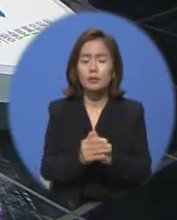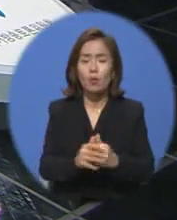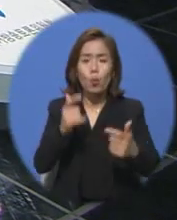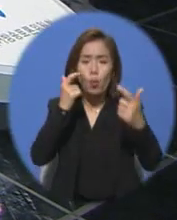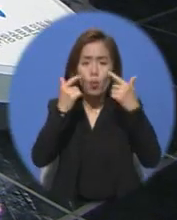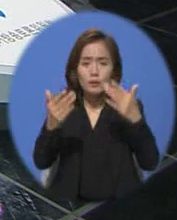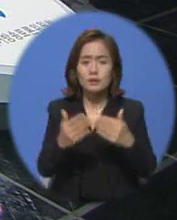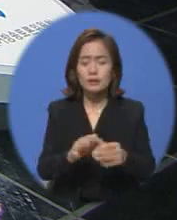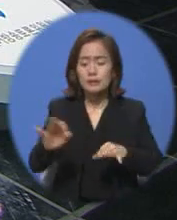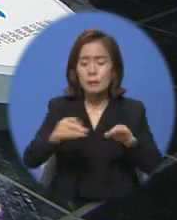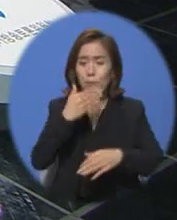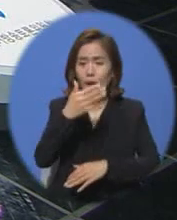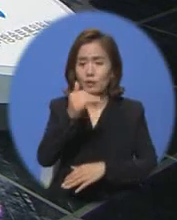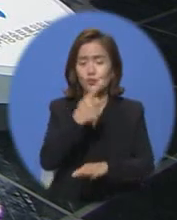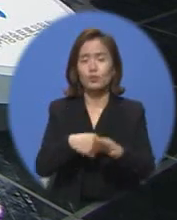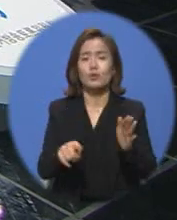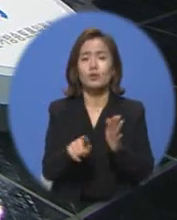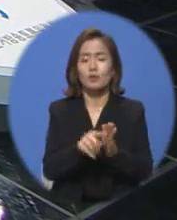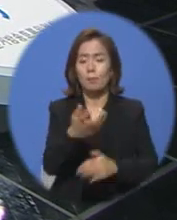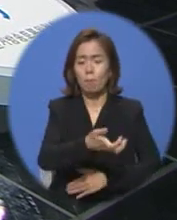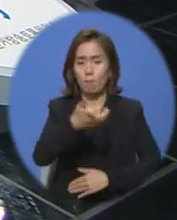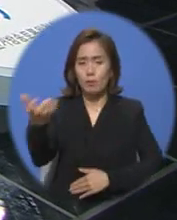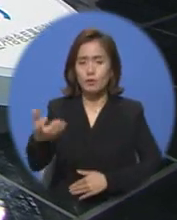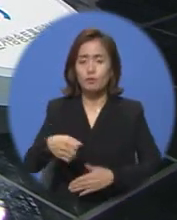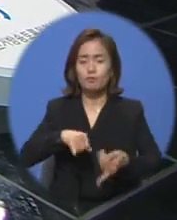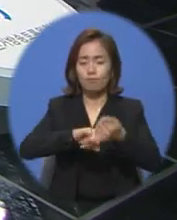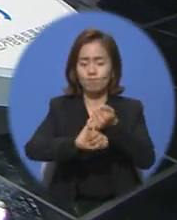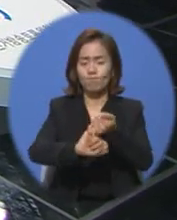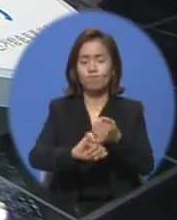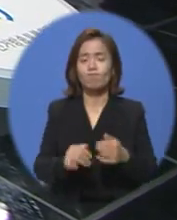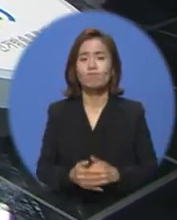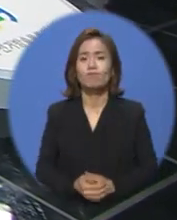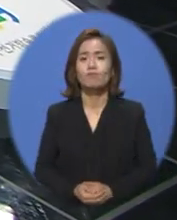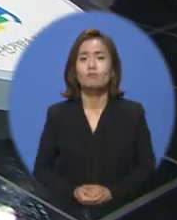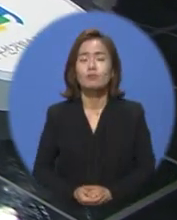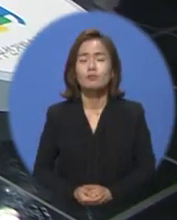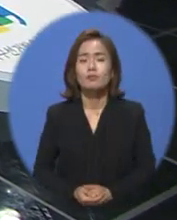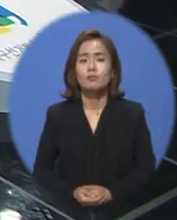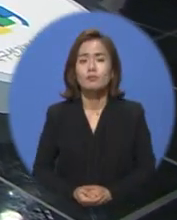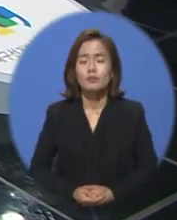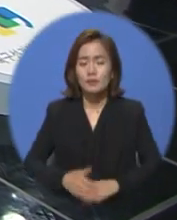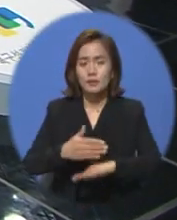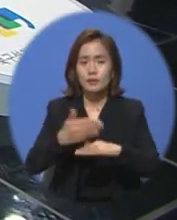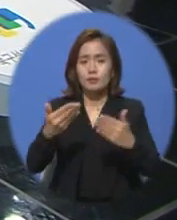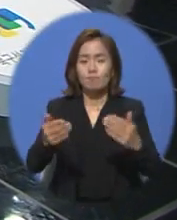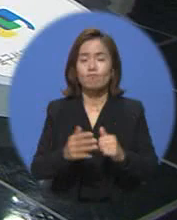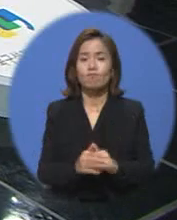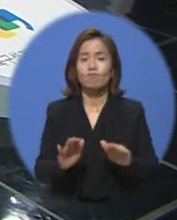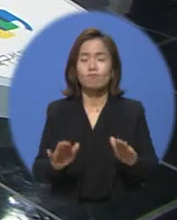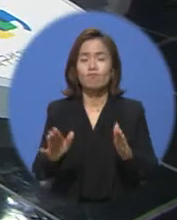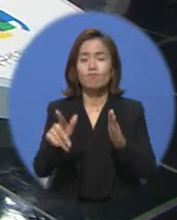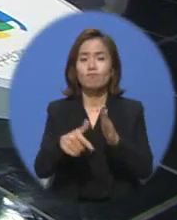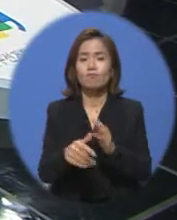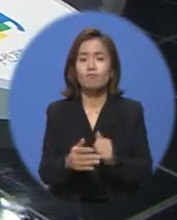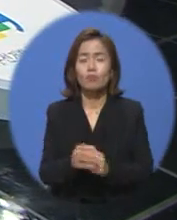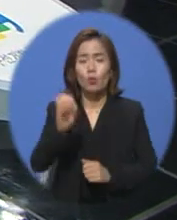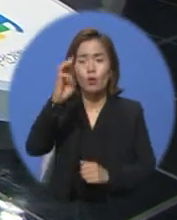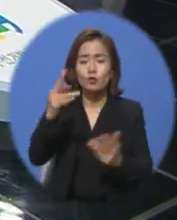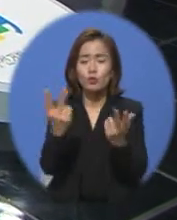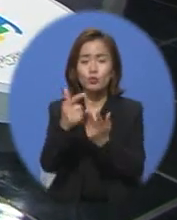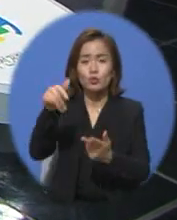쾌적하게생활하고,상인들이 제대로장사할수있도록해당시설을이전하겠습니다.예. 예.감사합니다.저희는현재